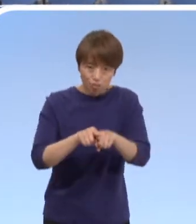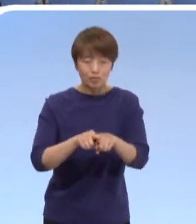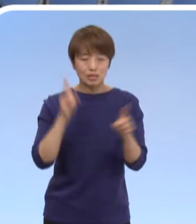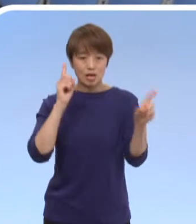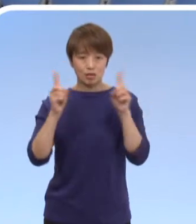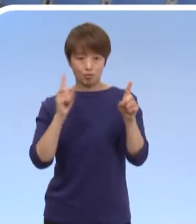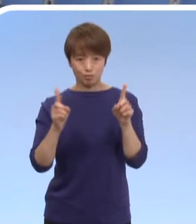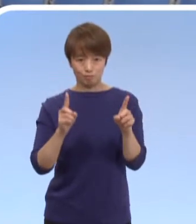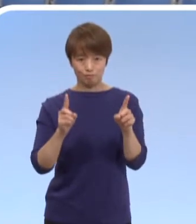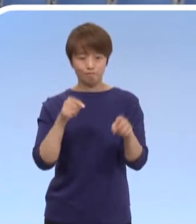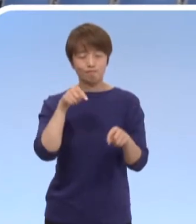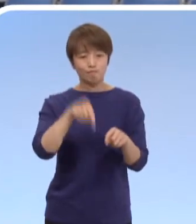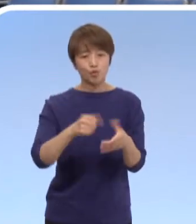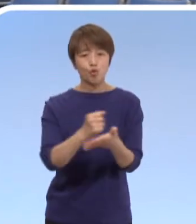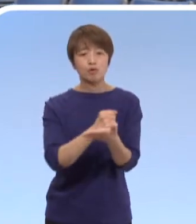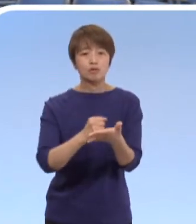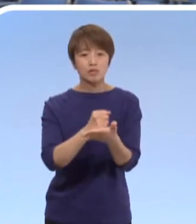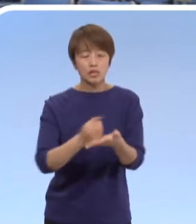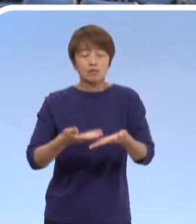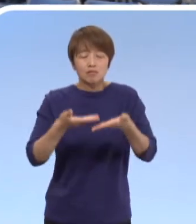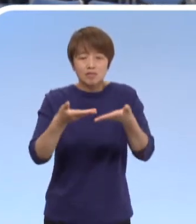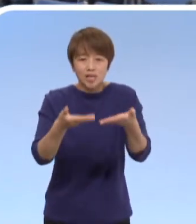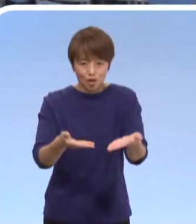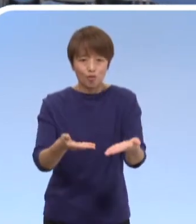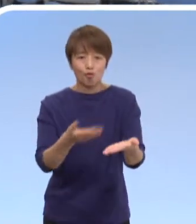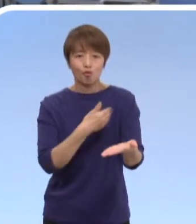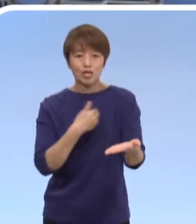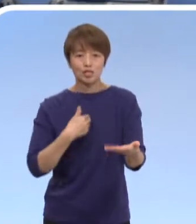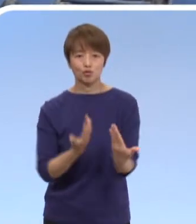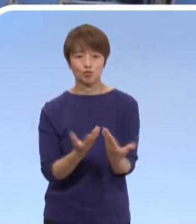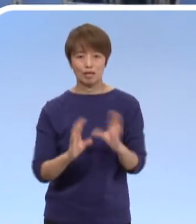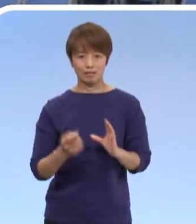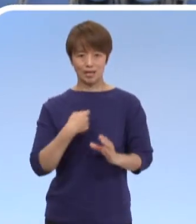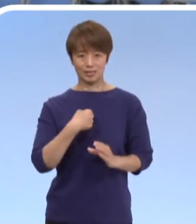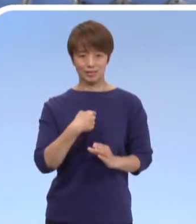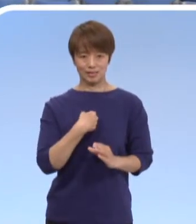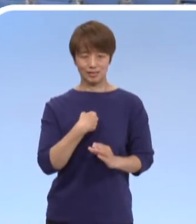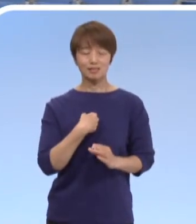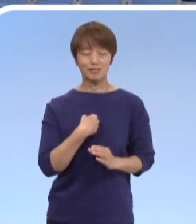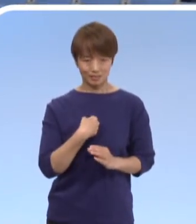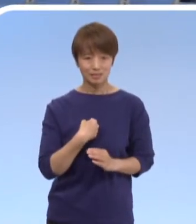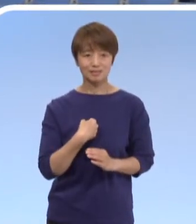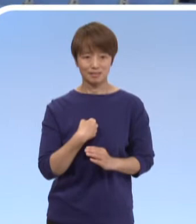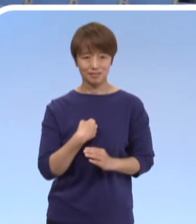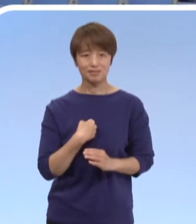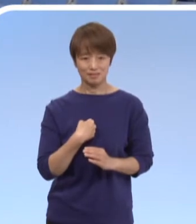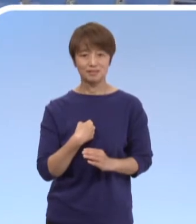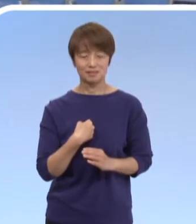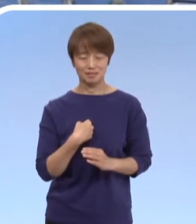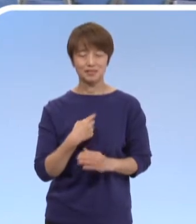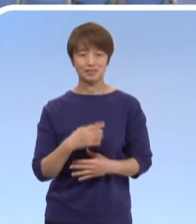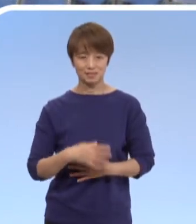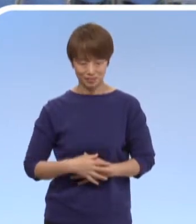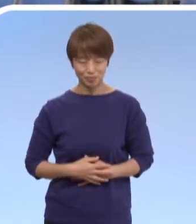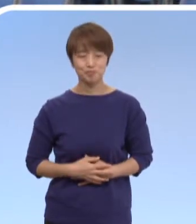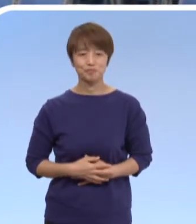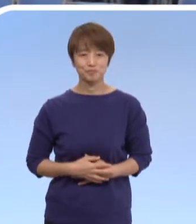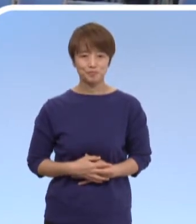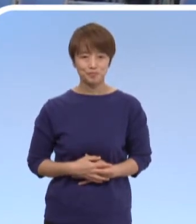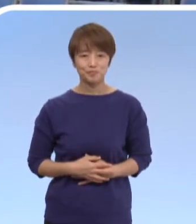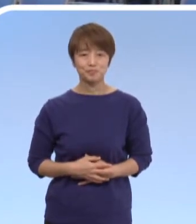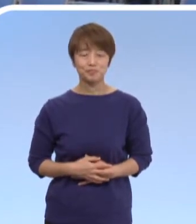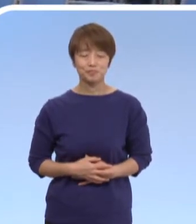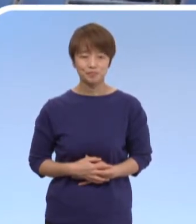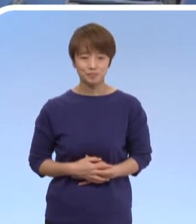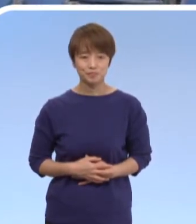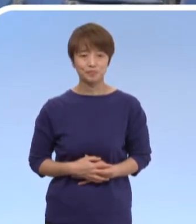なで、遊べる、そういう機会を提供していけるような会にも、なってき